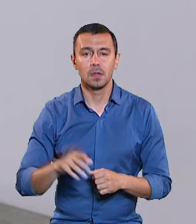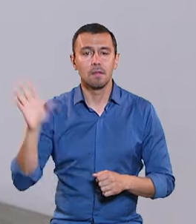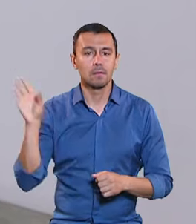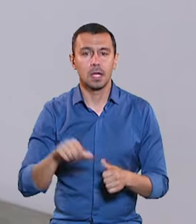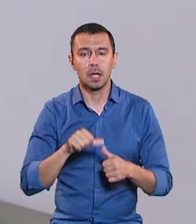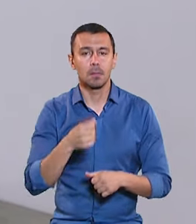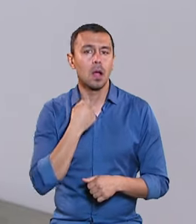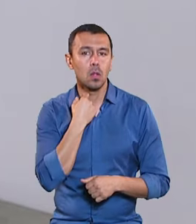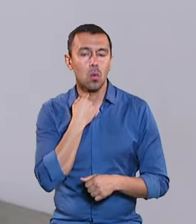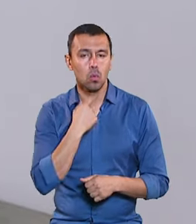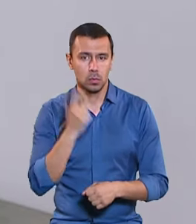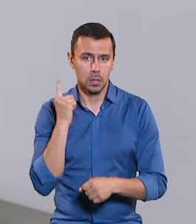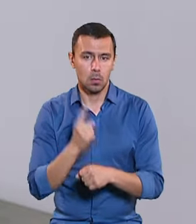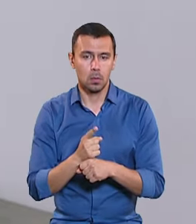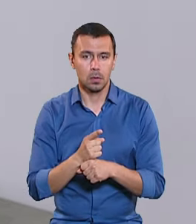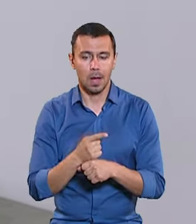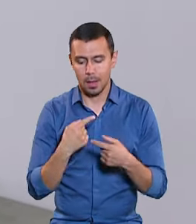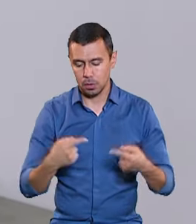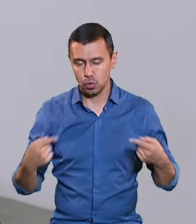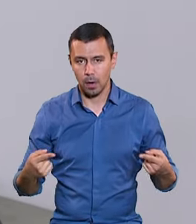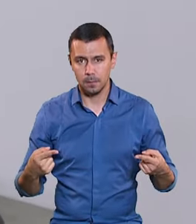крім алкоголю, заборонених речей.